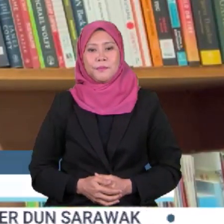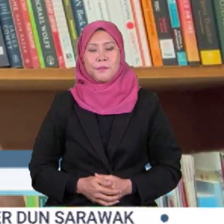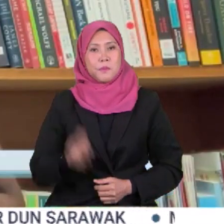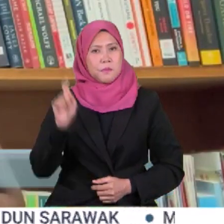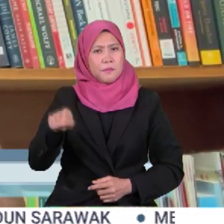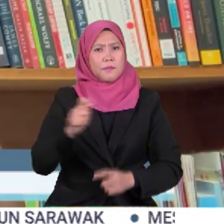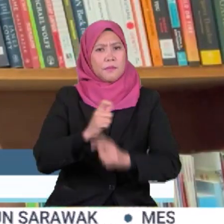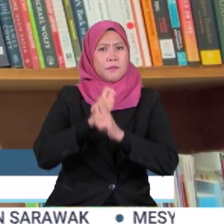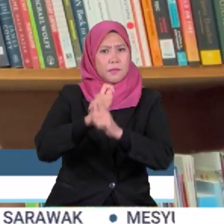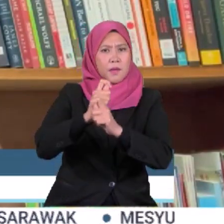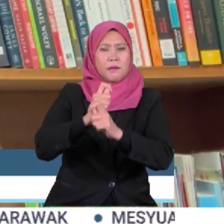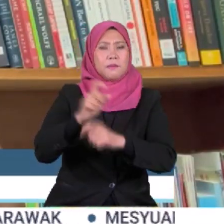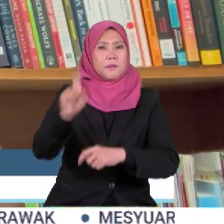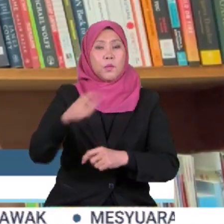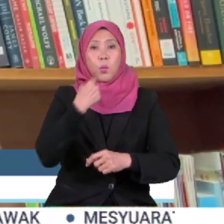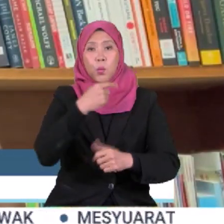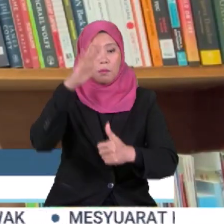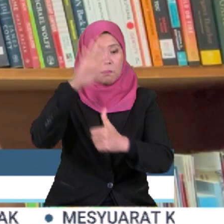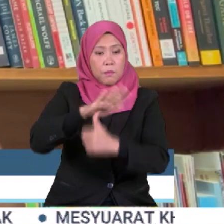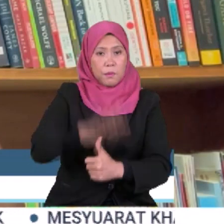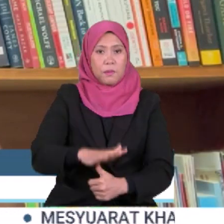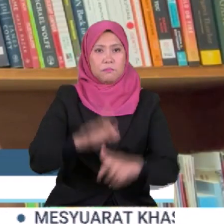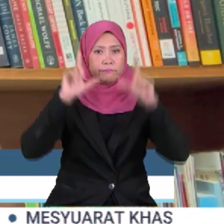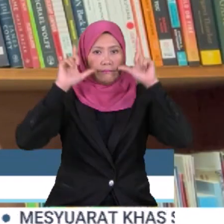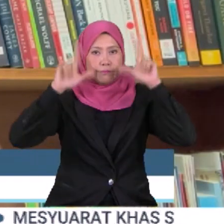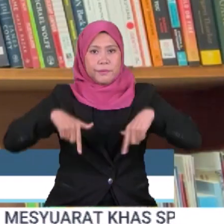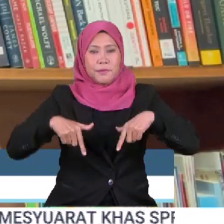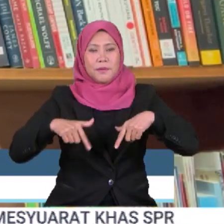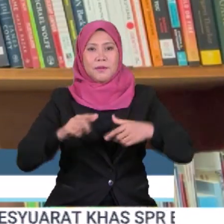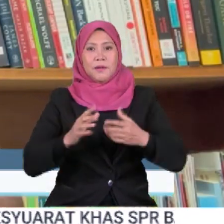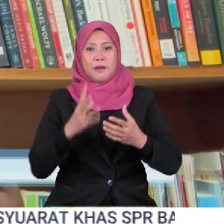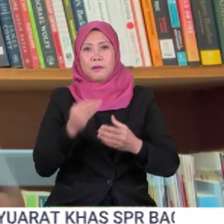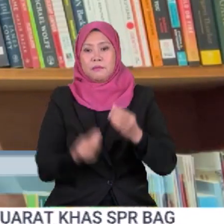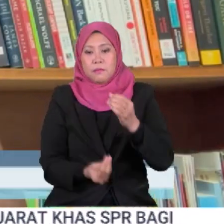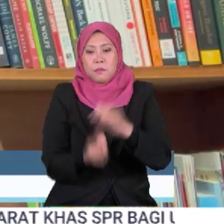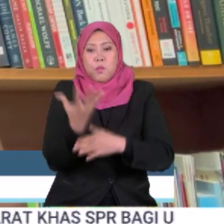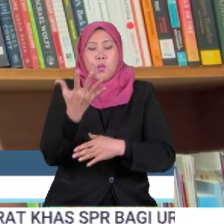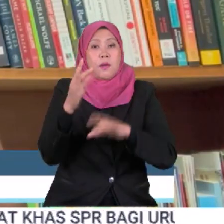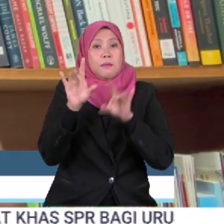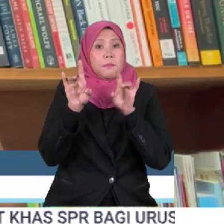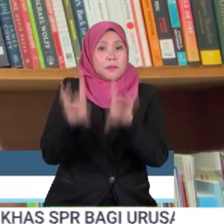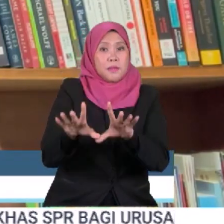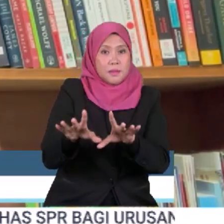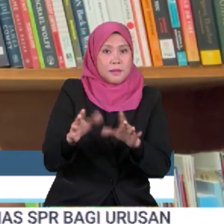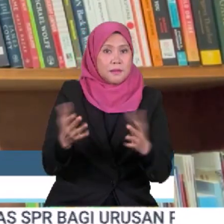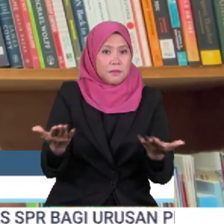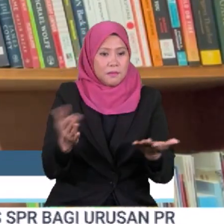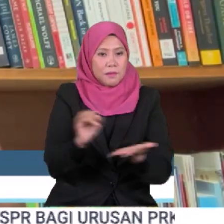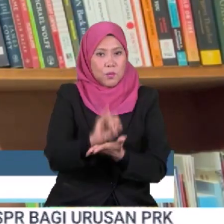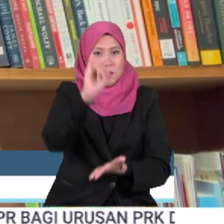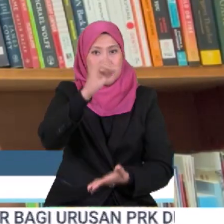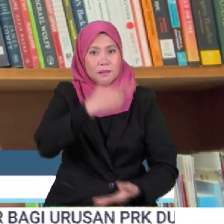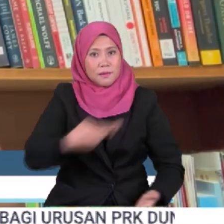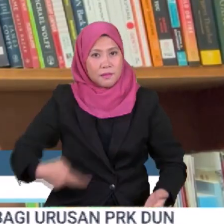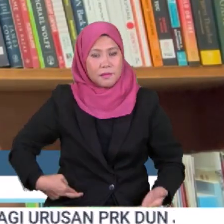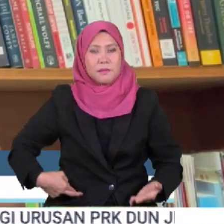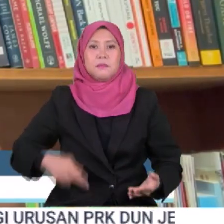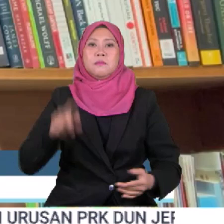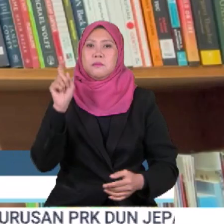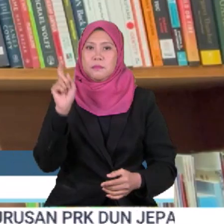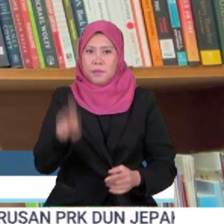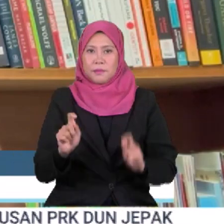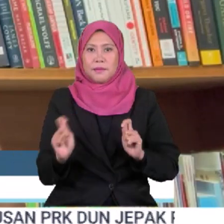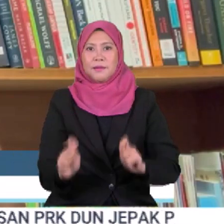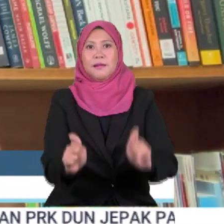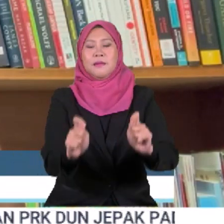Dipertahankan. Barang siapa yang menghina, mengaib dan juga melahirkan kebencian kepada institusi seperti ini wajar diheret